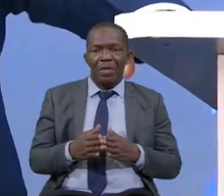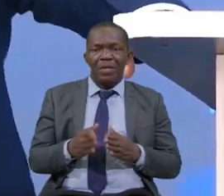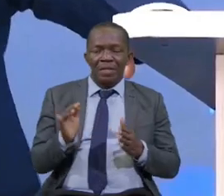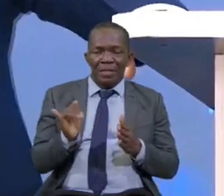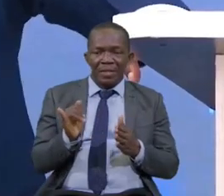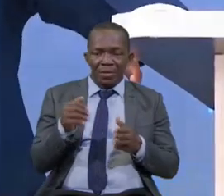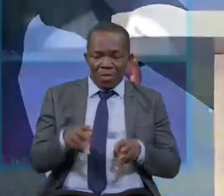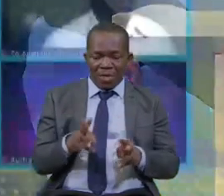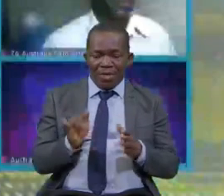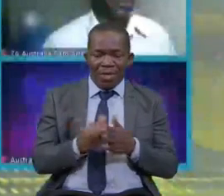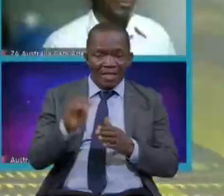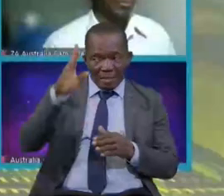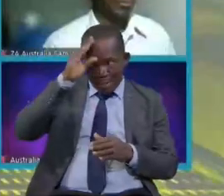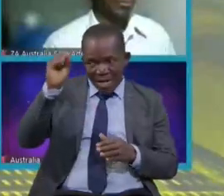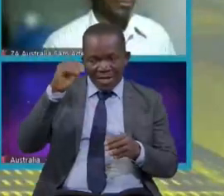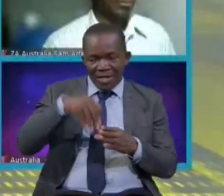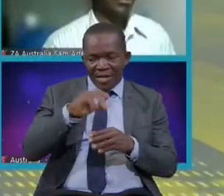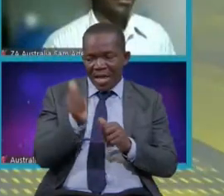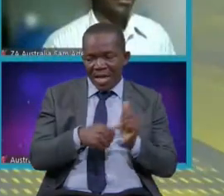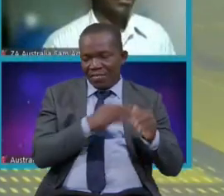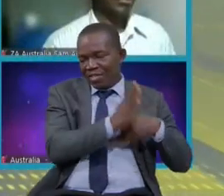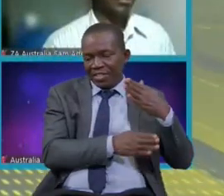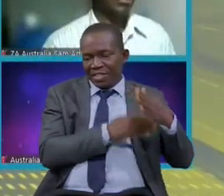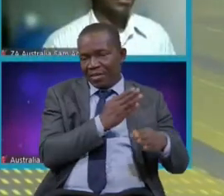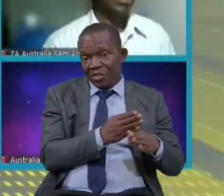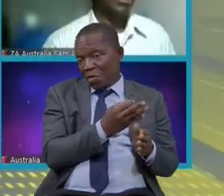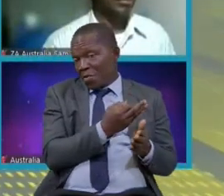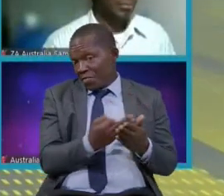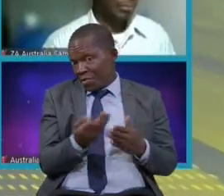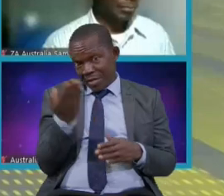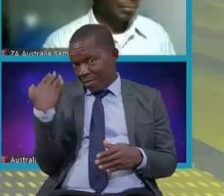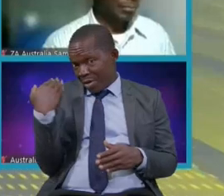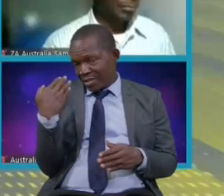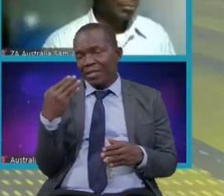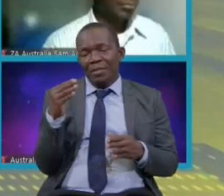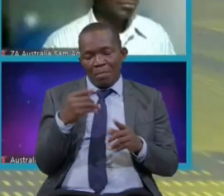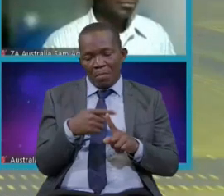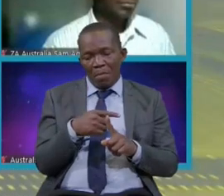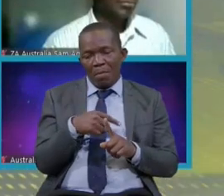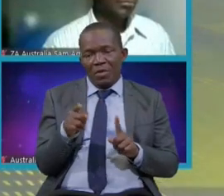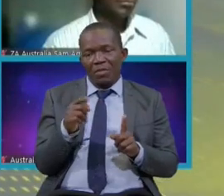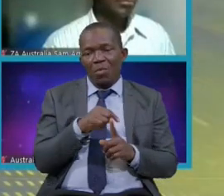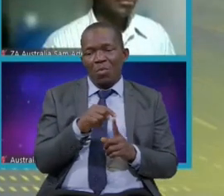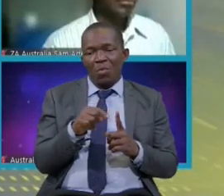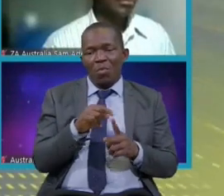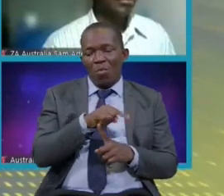devraient avoir vécu. Ils ont échoué. Mais il est venu pour nous montrer